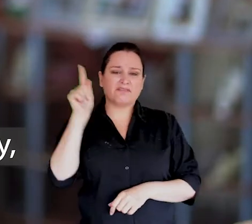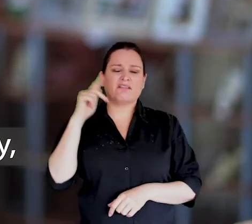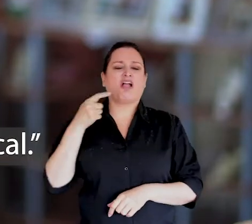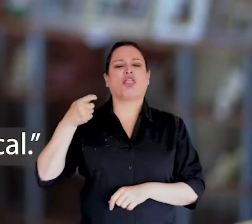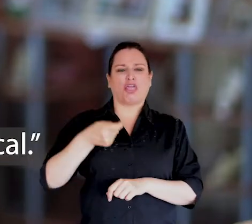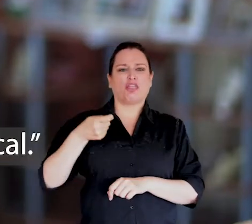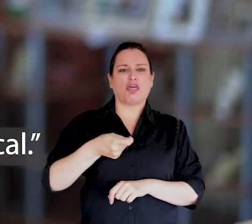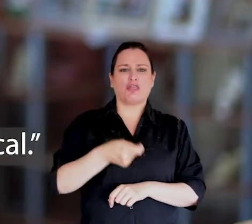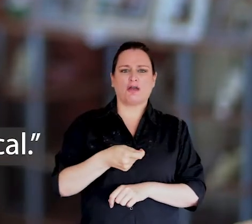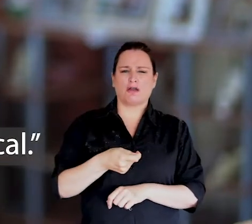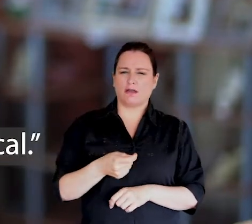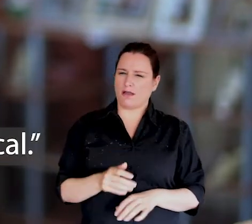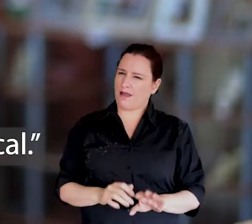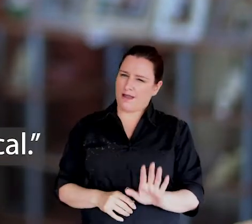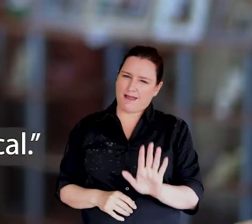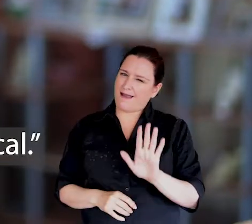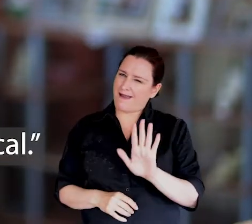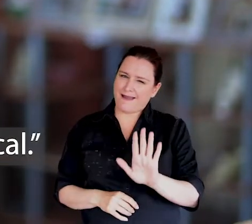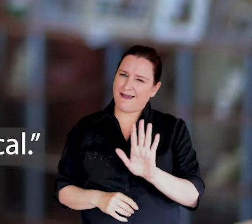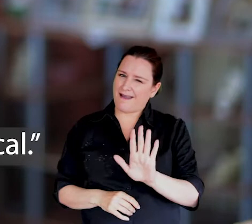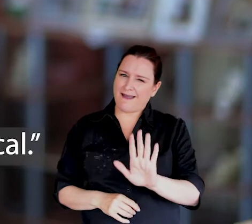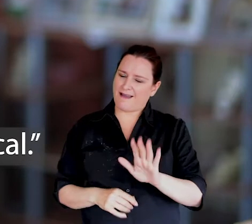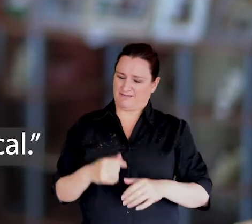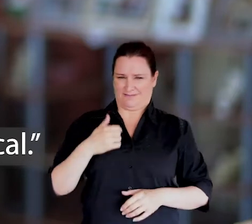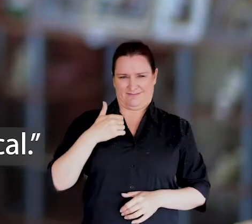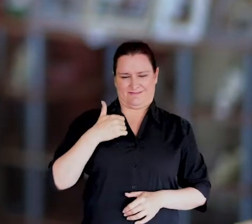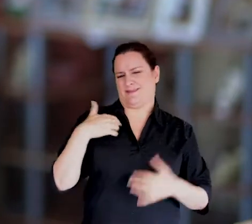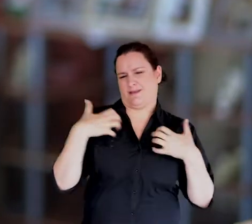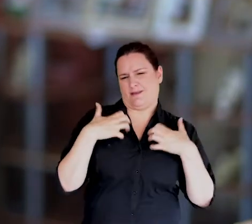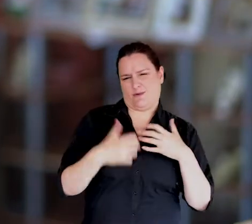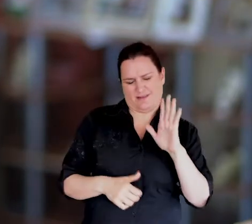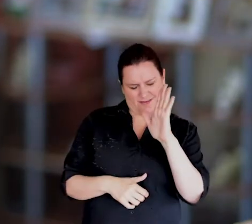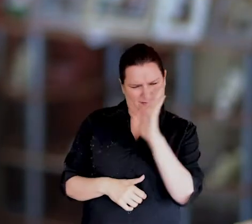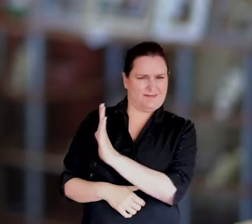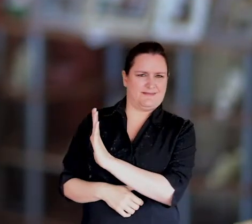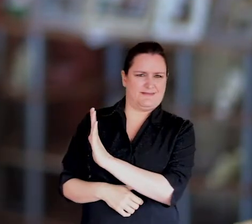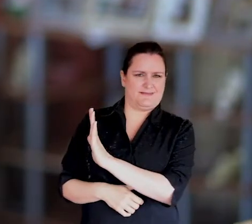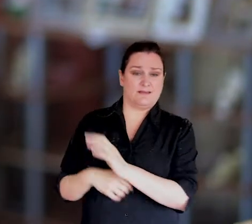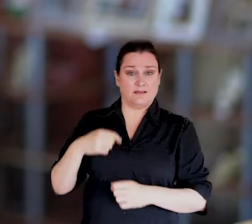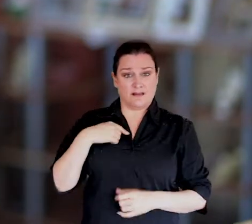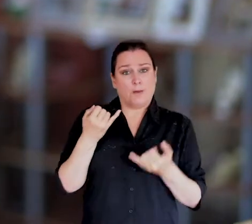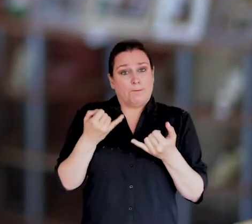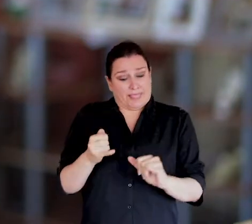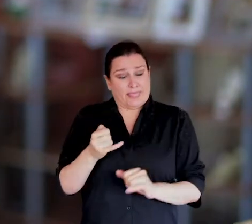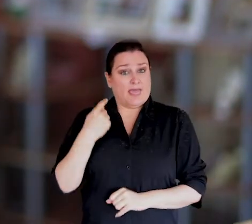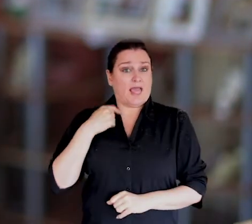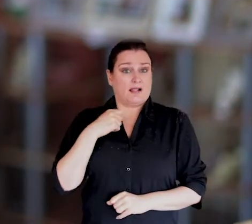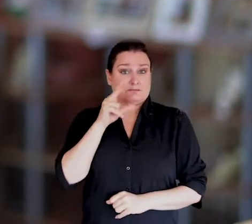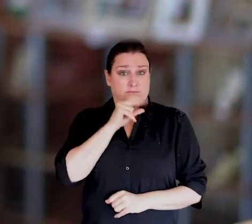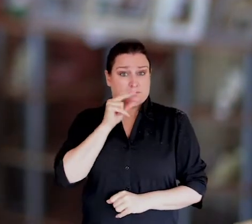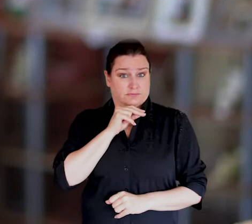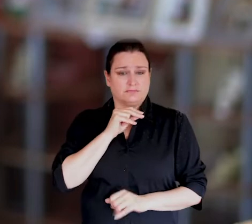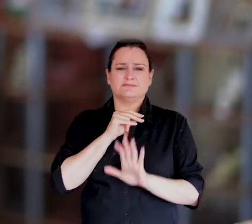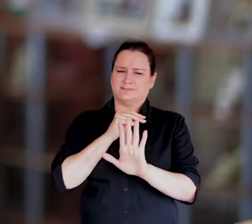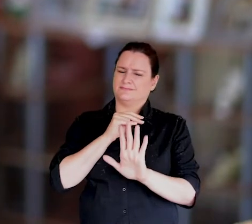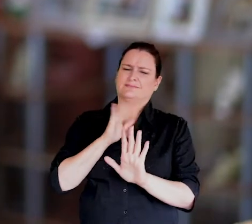praat, dan lachen mensen jou en hulle is kritisch ingesteld. Nou, ik gee niks om nie. Ik kan om krom